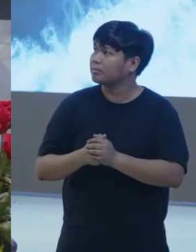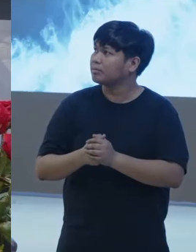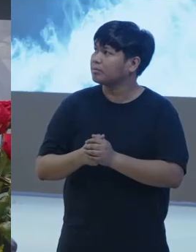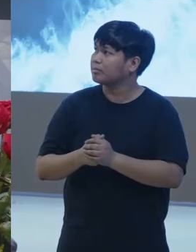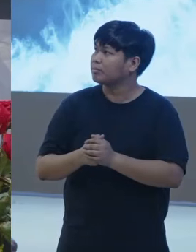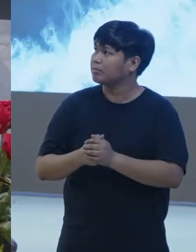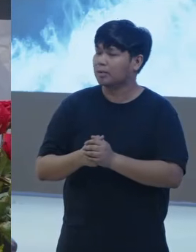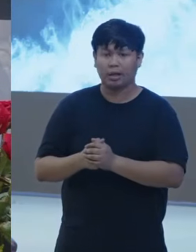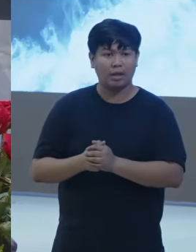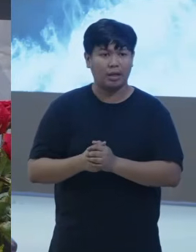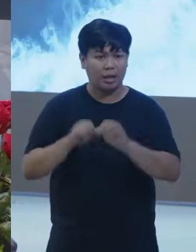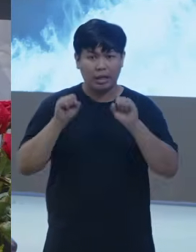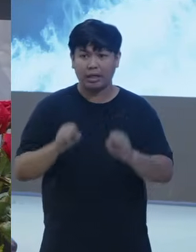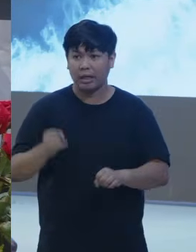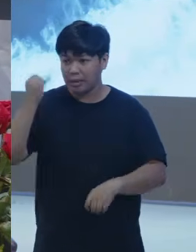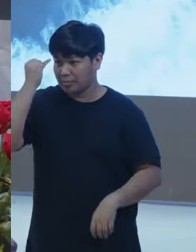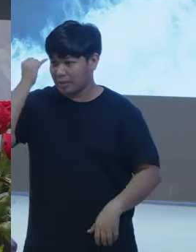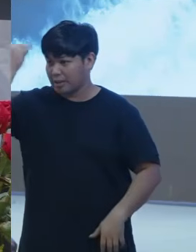Can you imagine